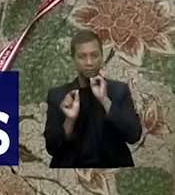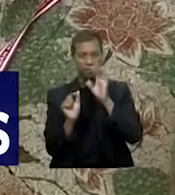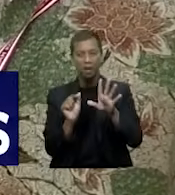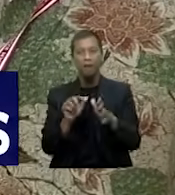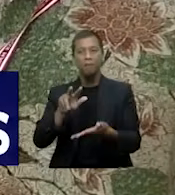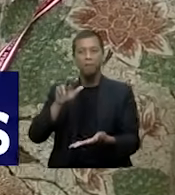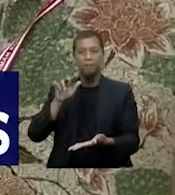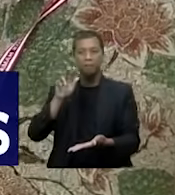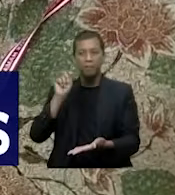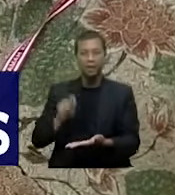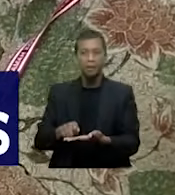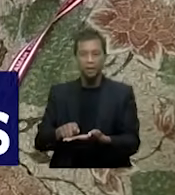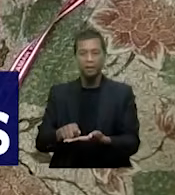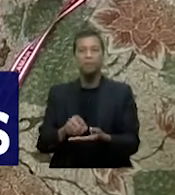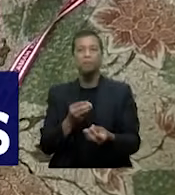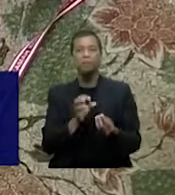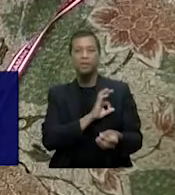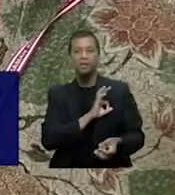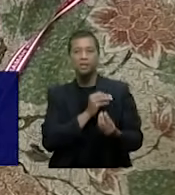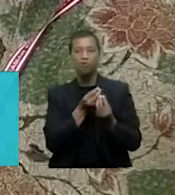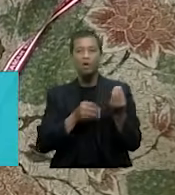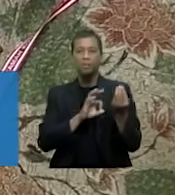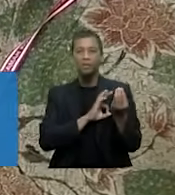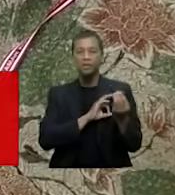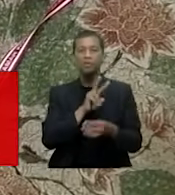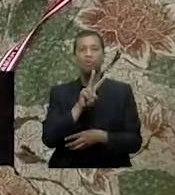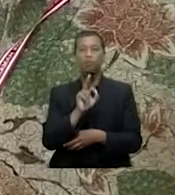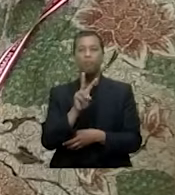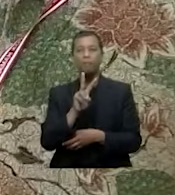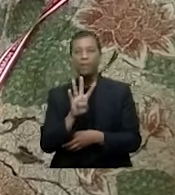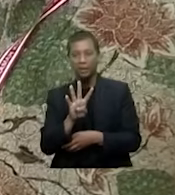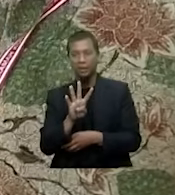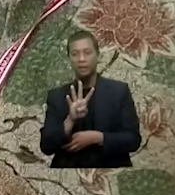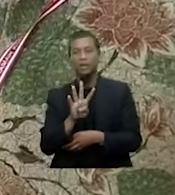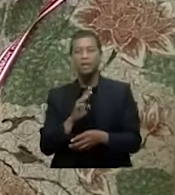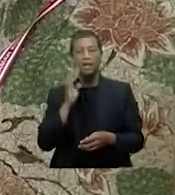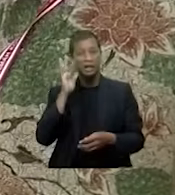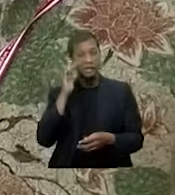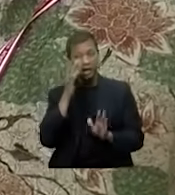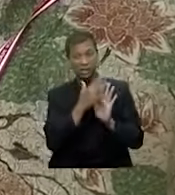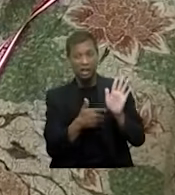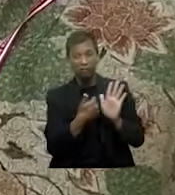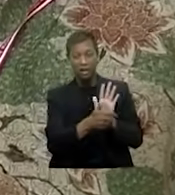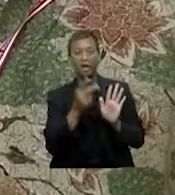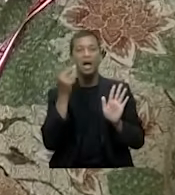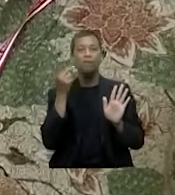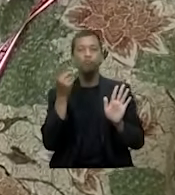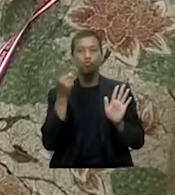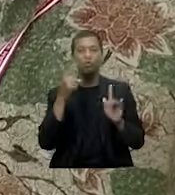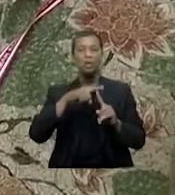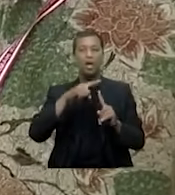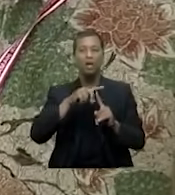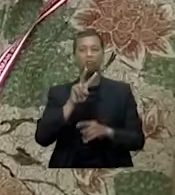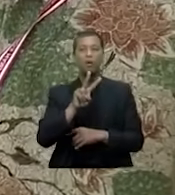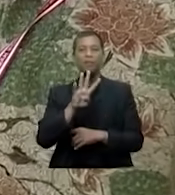presiden terpilih untuk pemilu 2024 KPU mengagendakan akan dilaksanakan pada hari Rabu tanggal 24